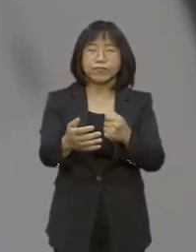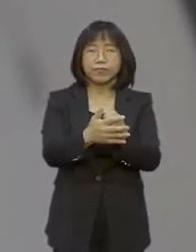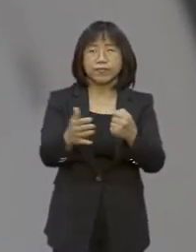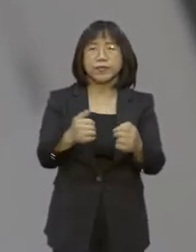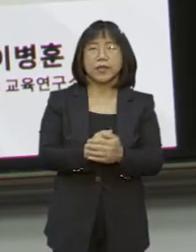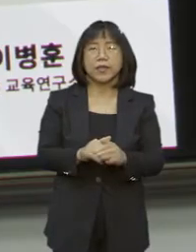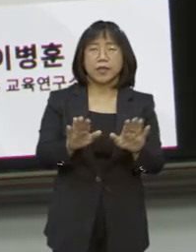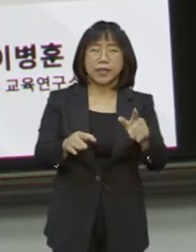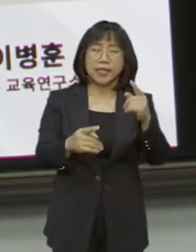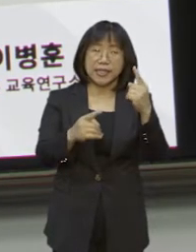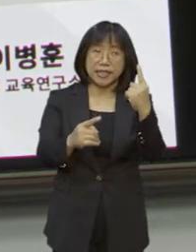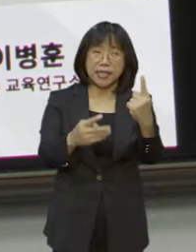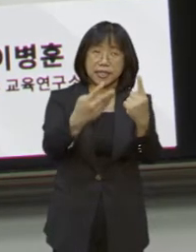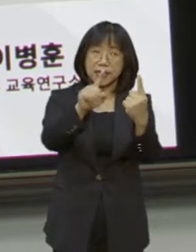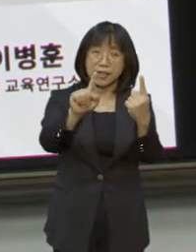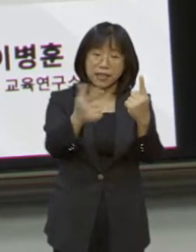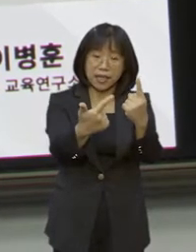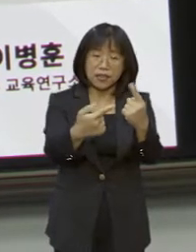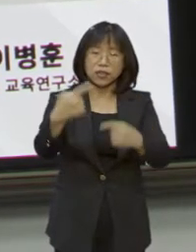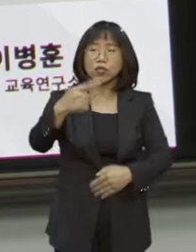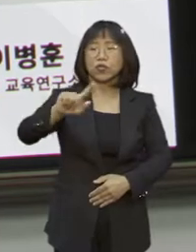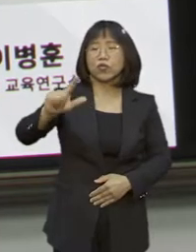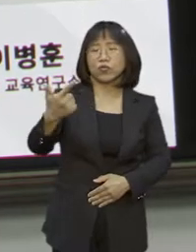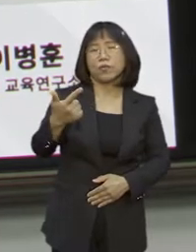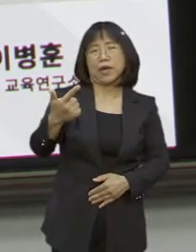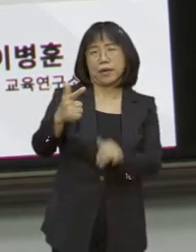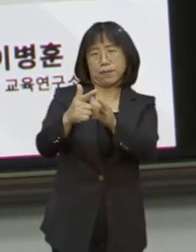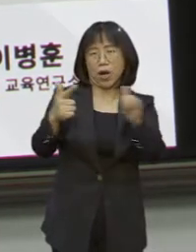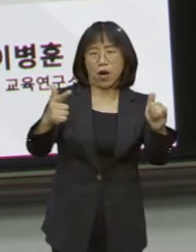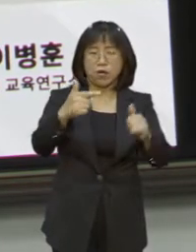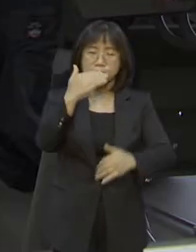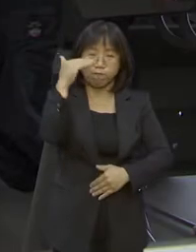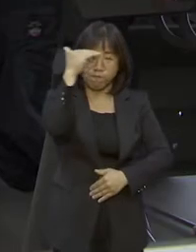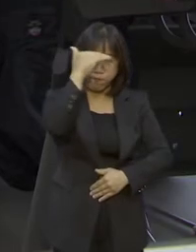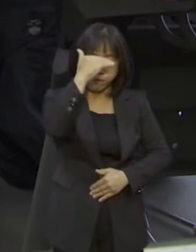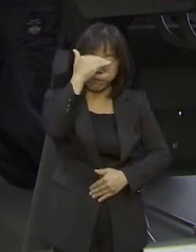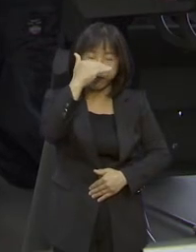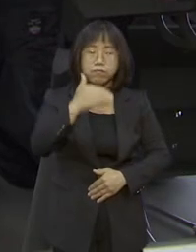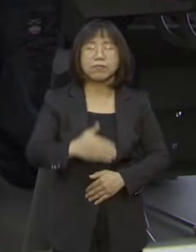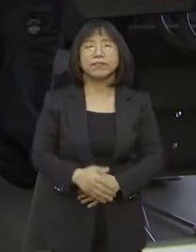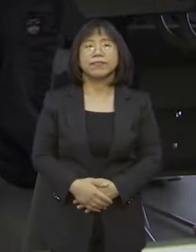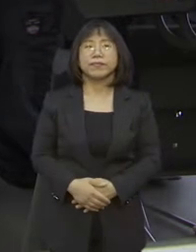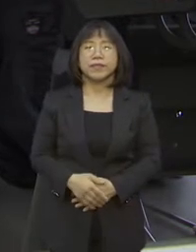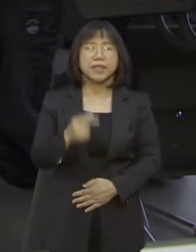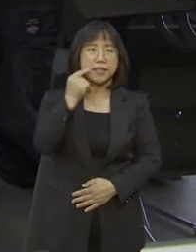라이브 1탄은 실시간으로 1,600여 명이 시청하며 큰 호응을 얻었습니다.